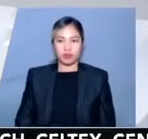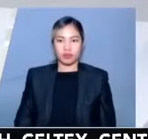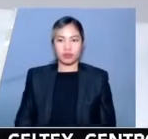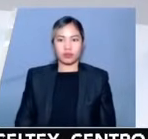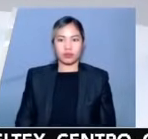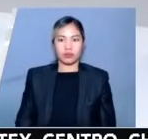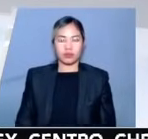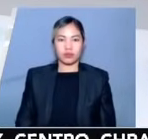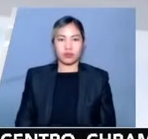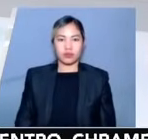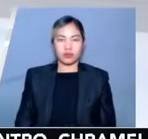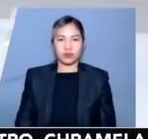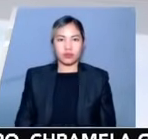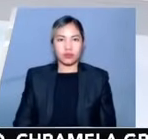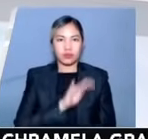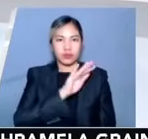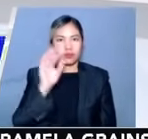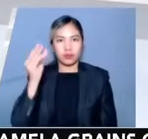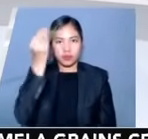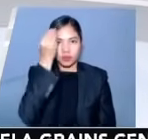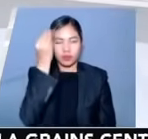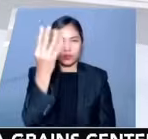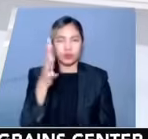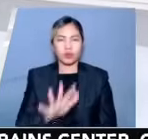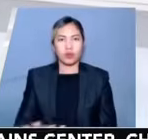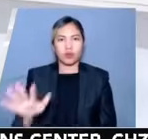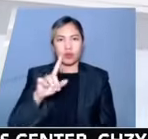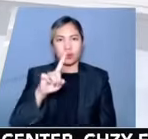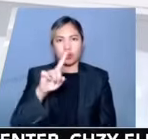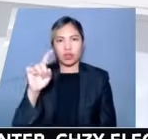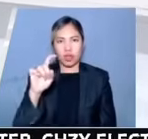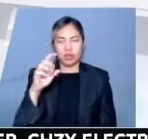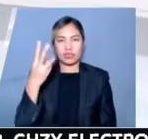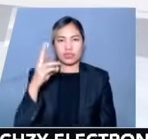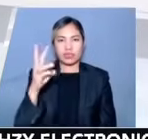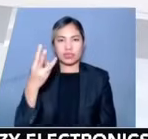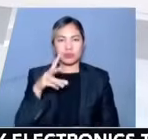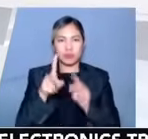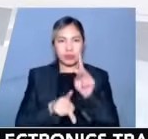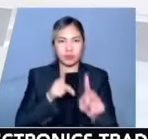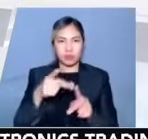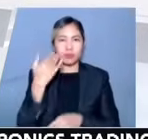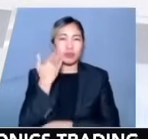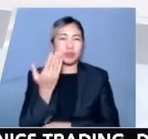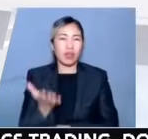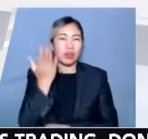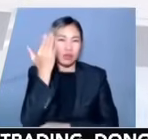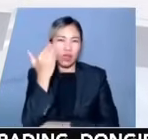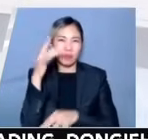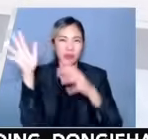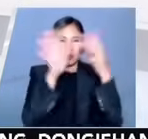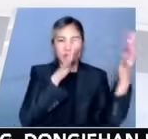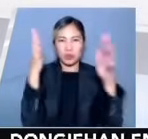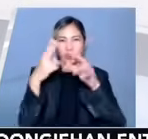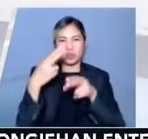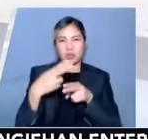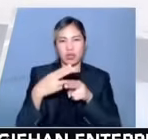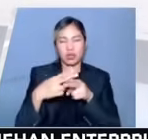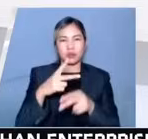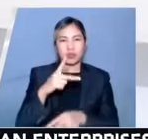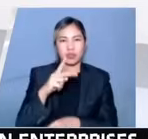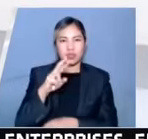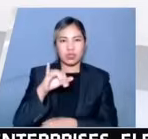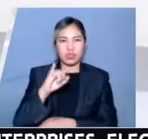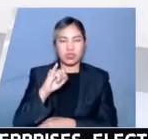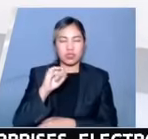mga kapuso umaakyat sa s at L ang nasa wid dahil sa pananalasa ng baguong Christine batay po yan sa Tala ng National Disaster